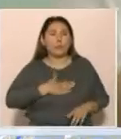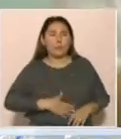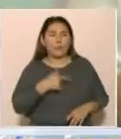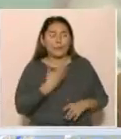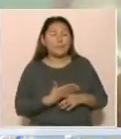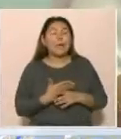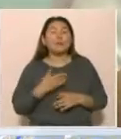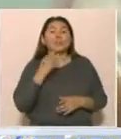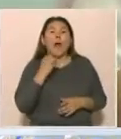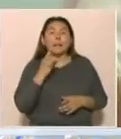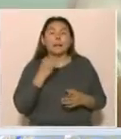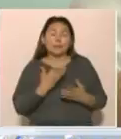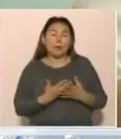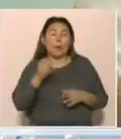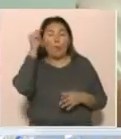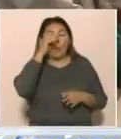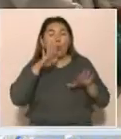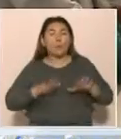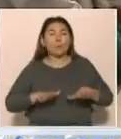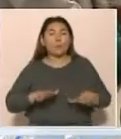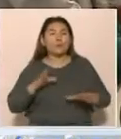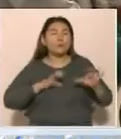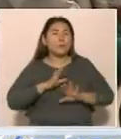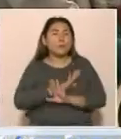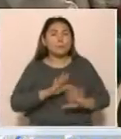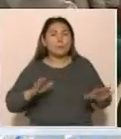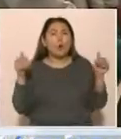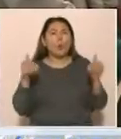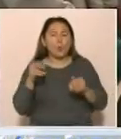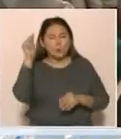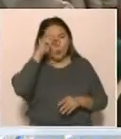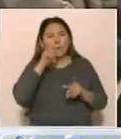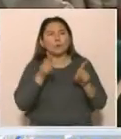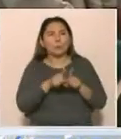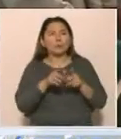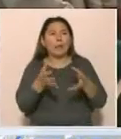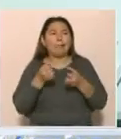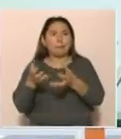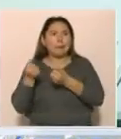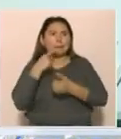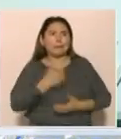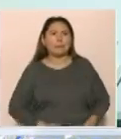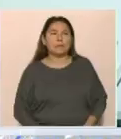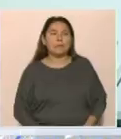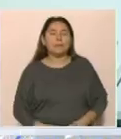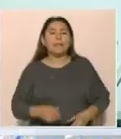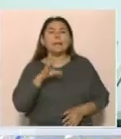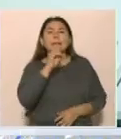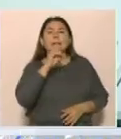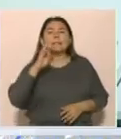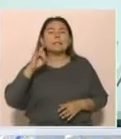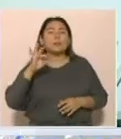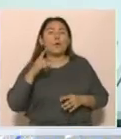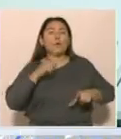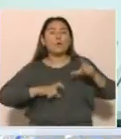еселенген шәкіртақыны жоғары оқу орындарының студенттері емес, колледжде оқитындар да ала алады. Өңіріміздегі Есенов университетінде қазіргі